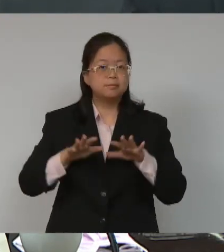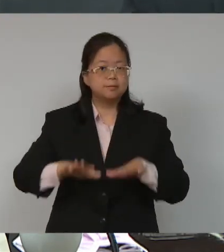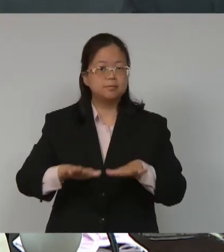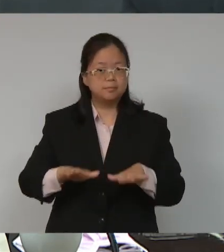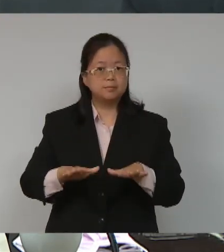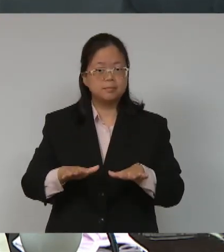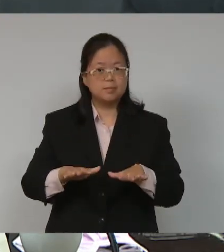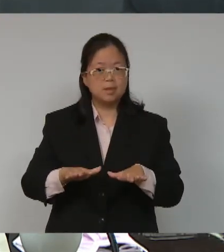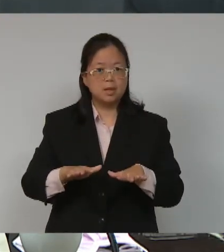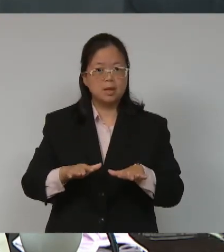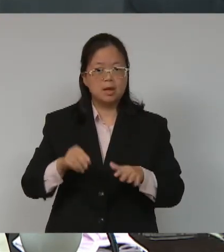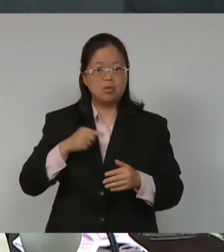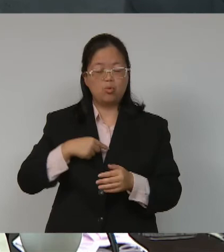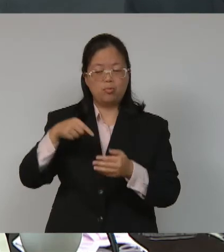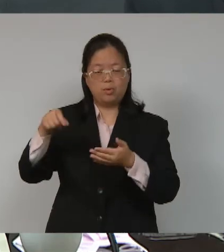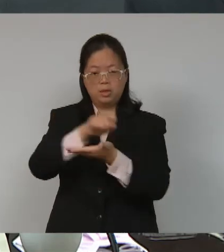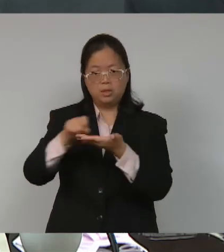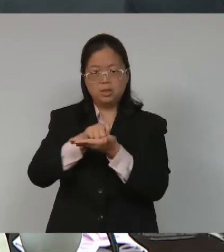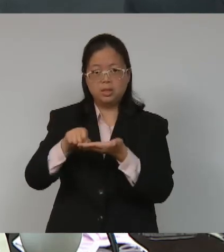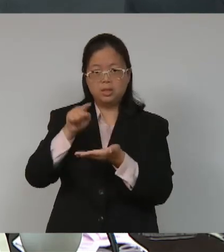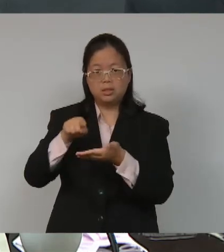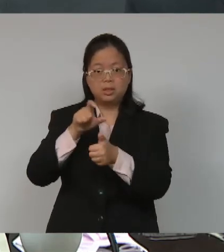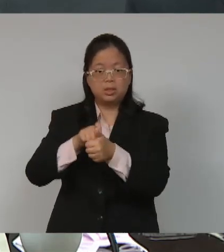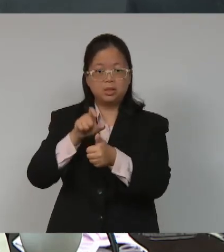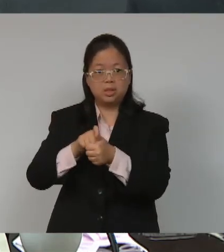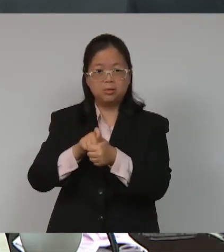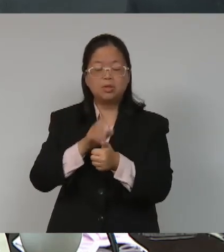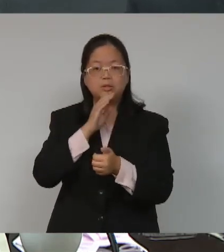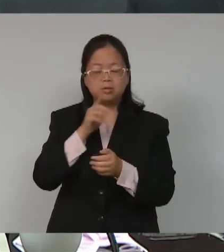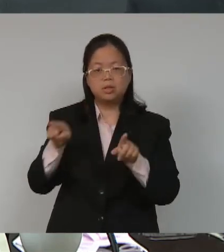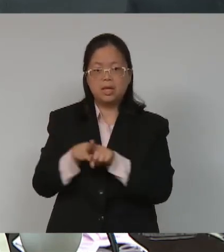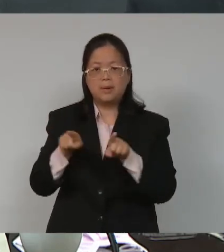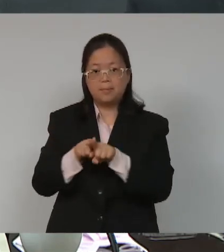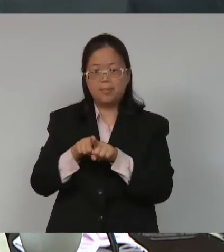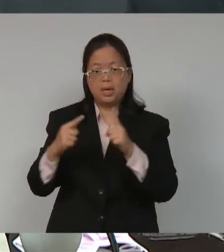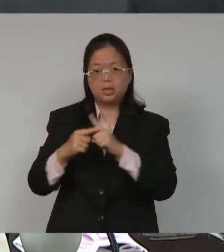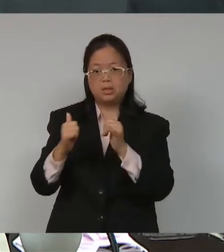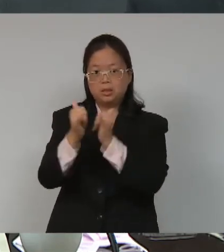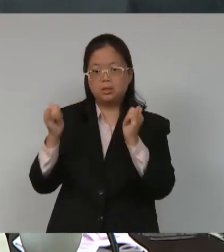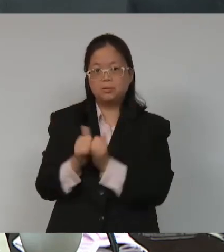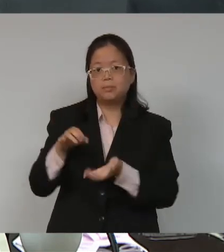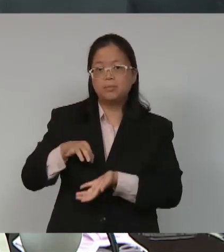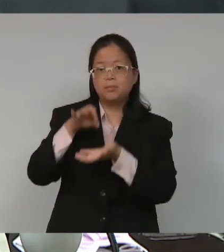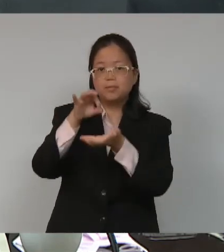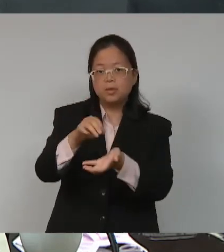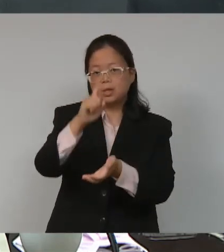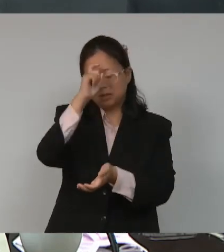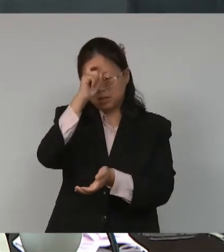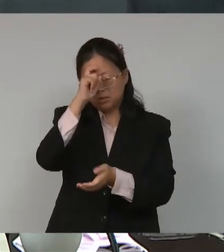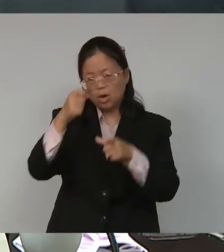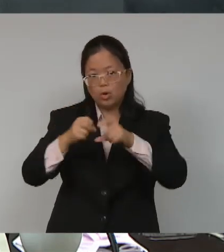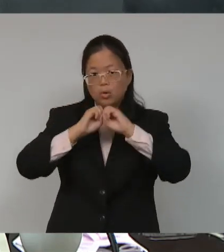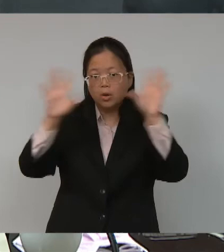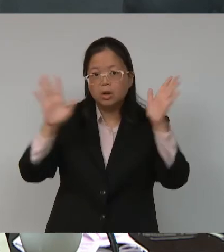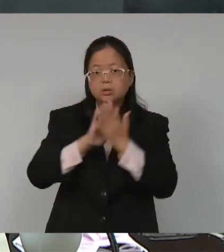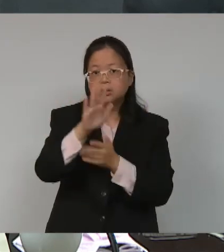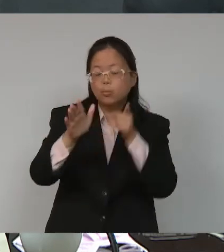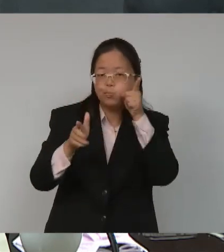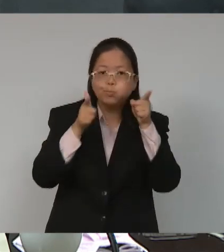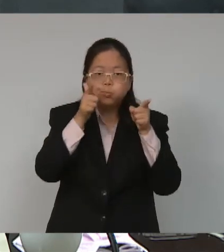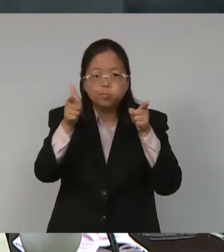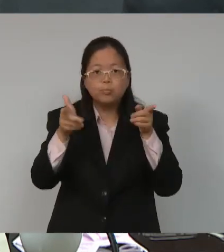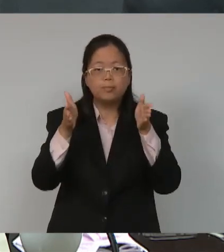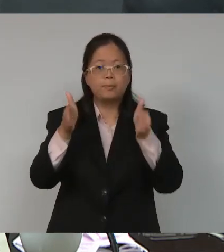属于宪法规定下适合公投，因为它针对的就是一般人民提案的事项，希望在提案成公告成立后1到6个月